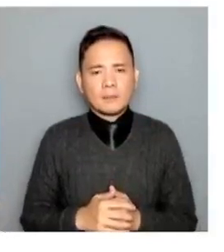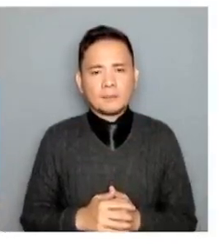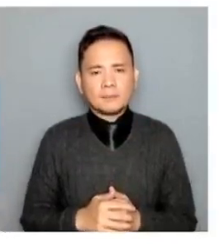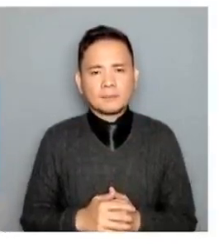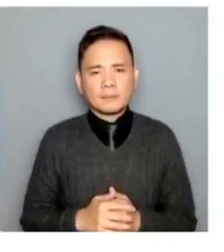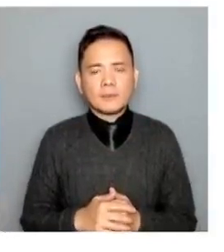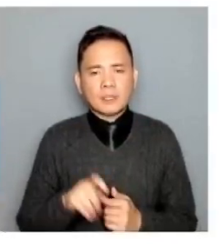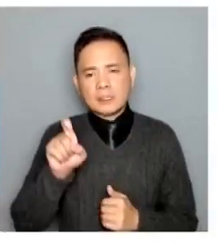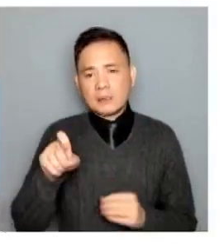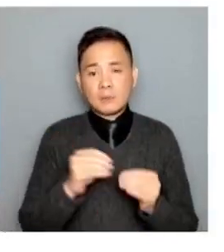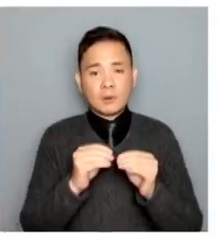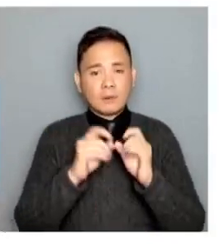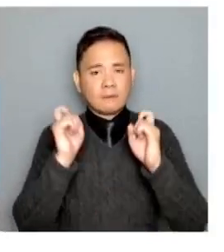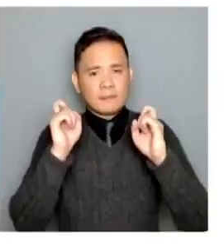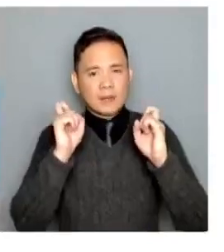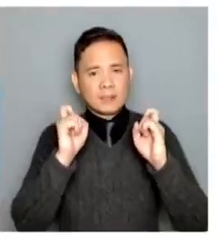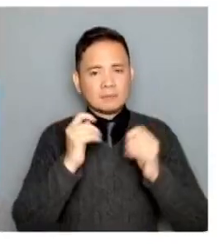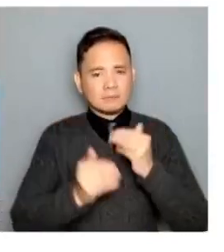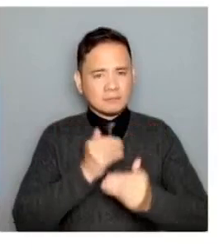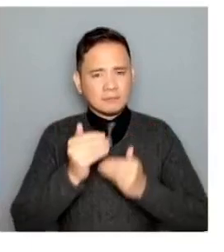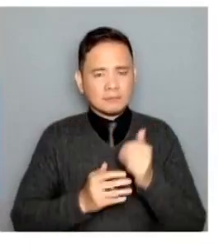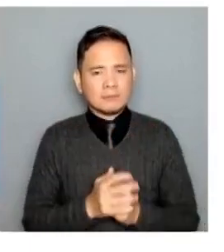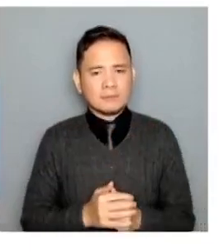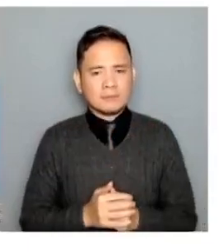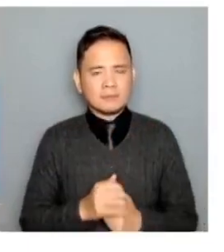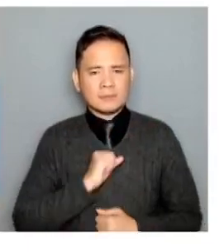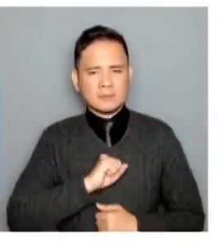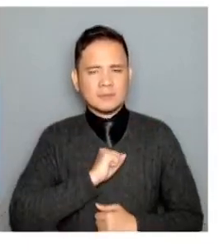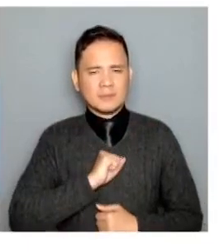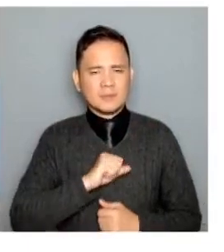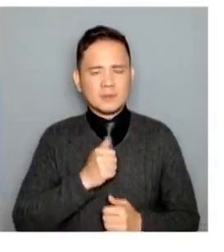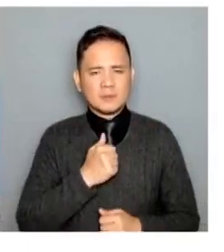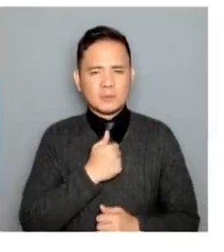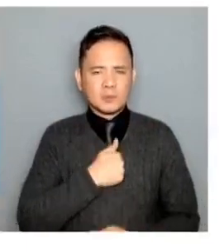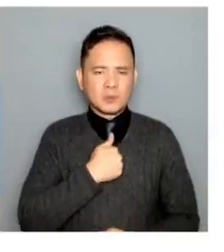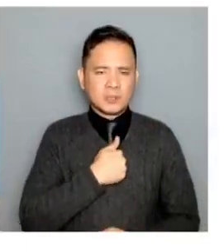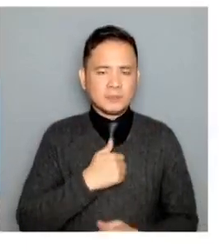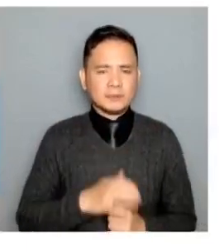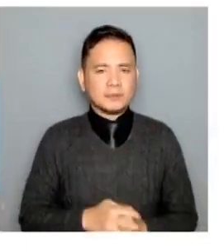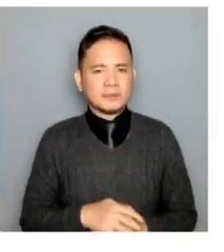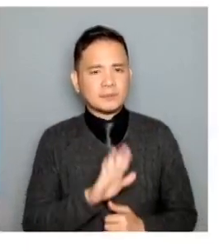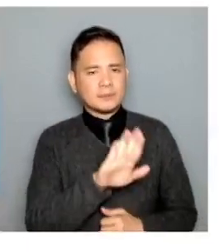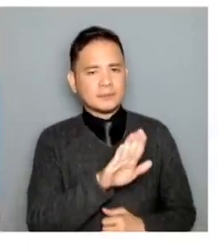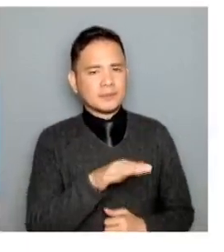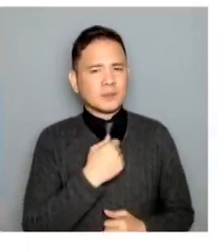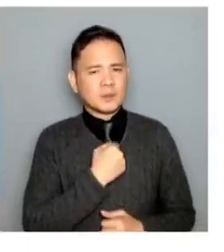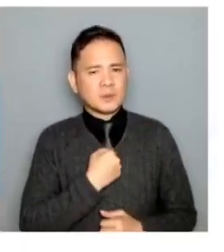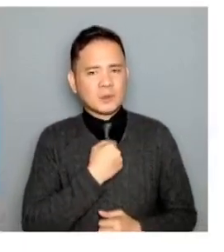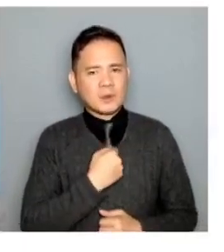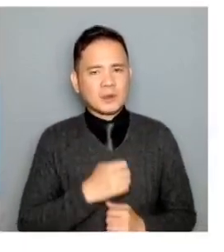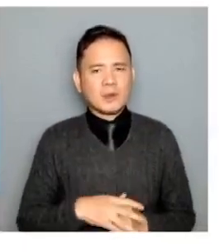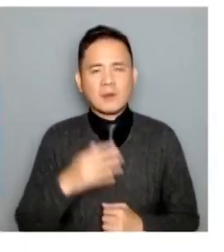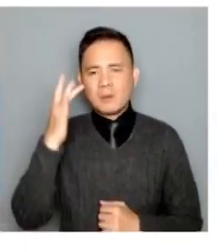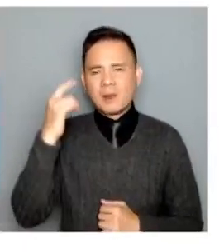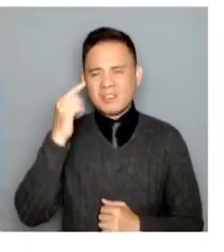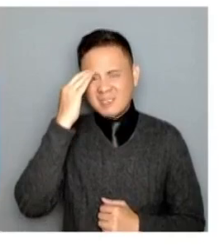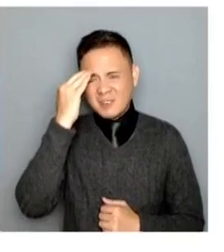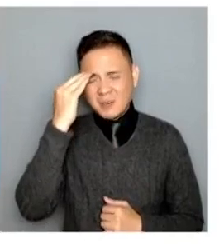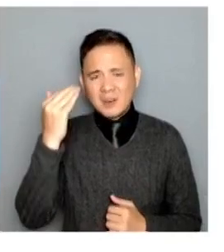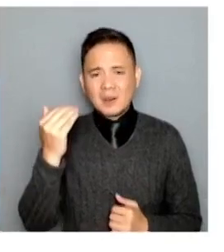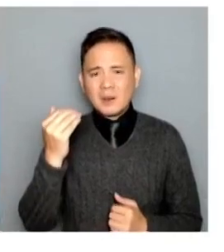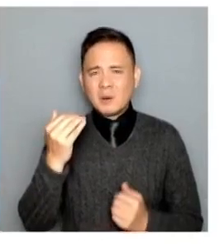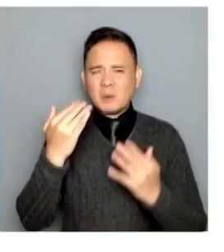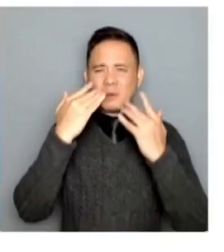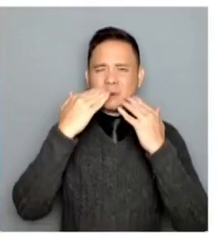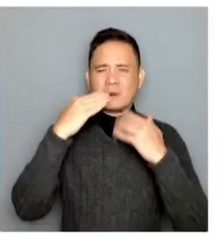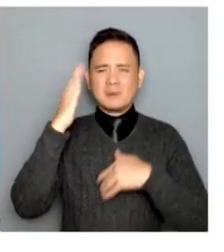mas mabilis. Opo. Konti. Pasensya, na, pasensya na po, Mayor. Kasi dala po ito nung